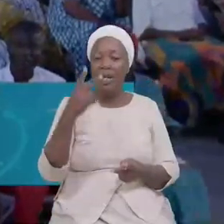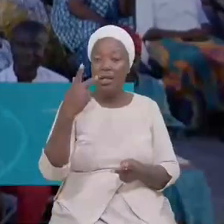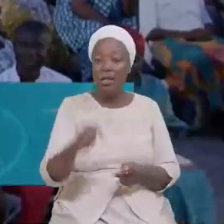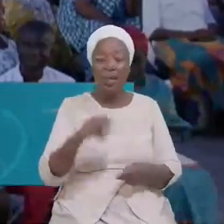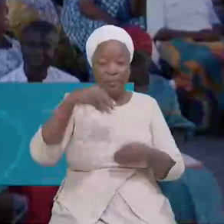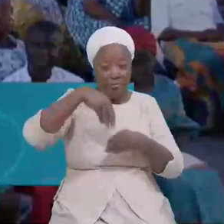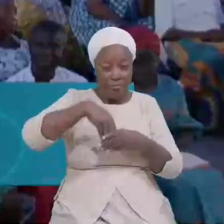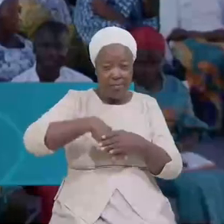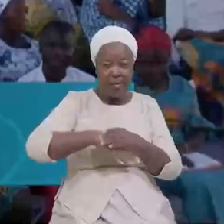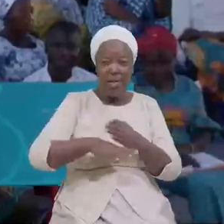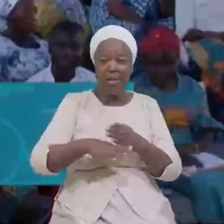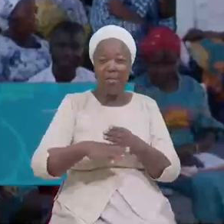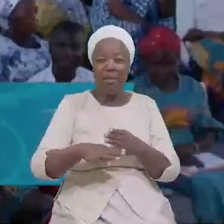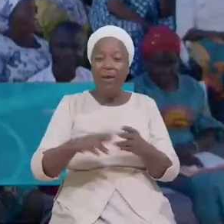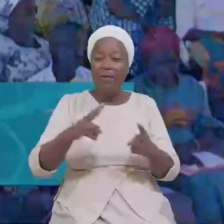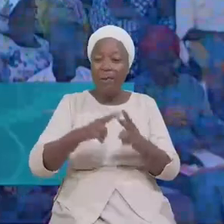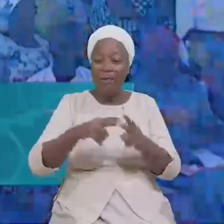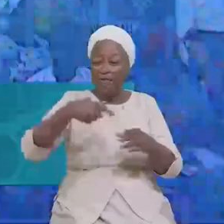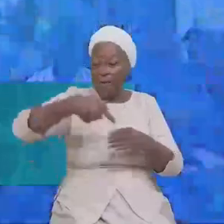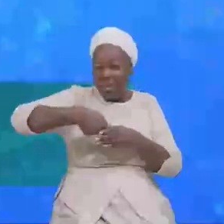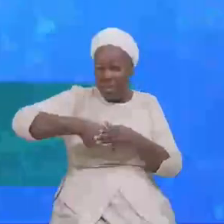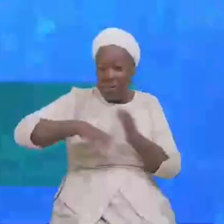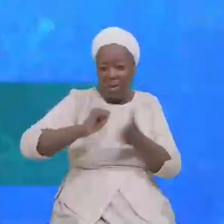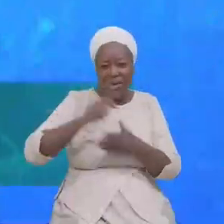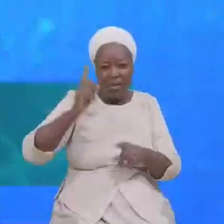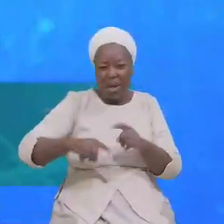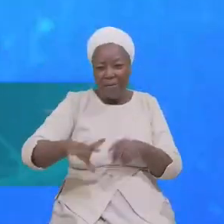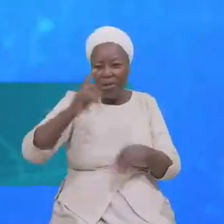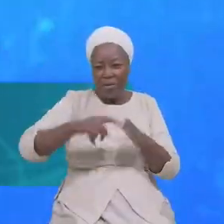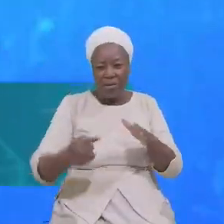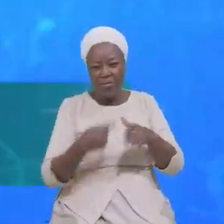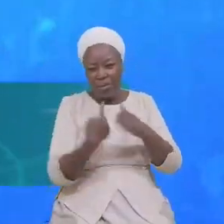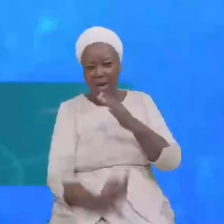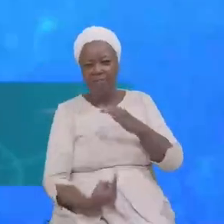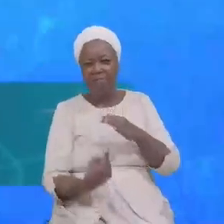Insondable. Si profonde, vous n'arrivez pas au fond.